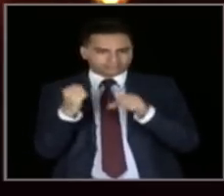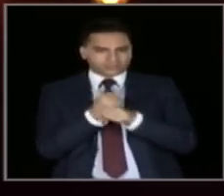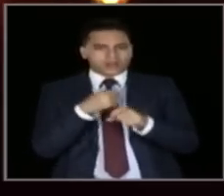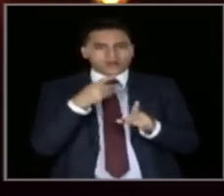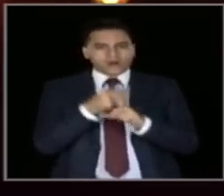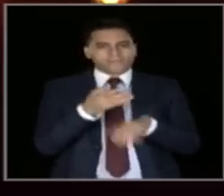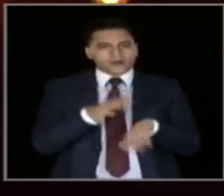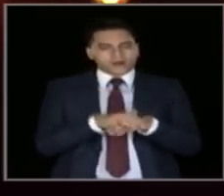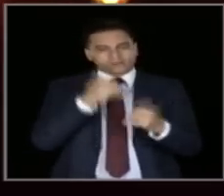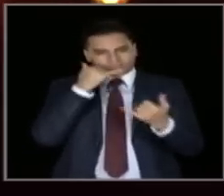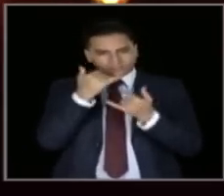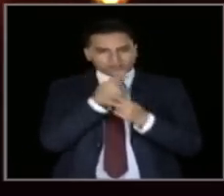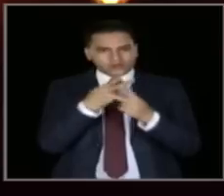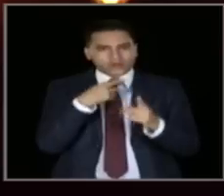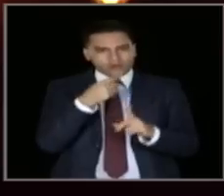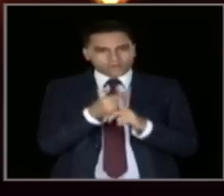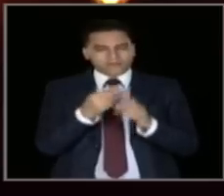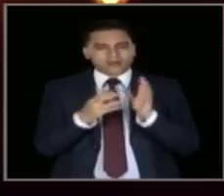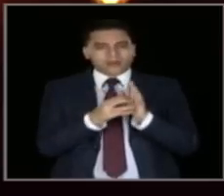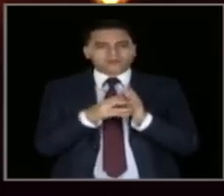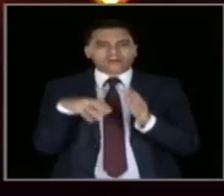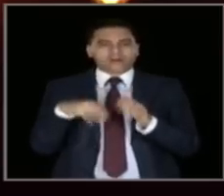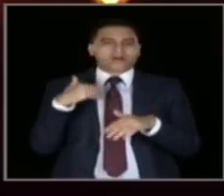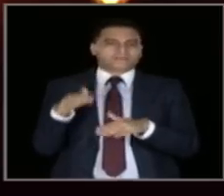اصلا اشتغل في المجال الاتصالات، واتخرجت من جامعه القاهره